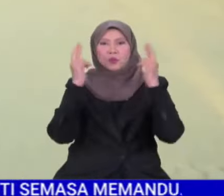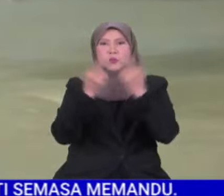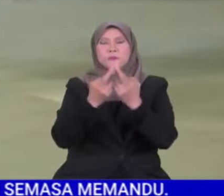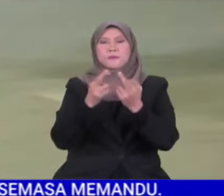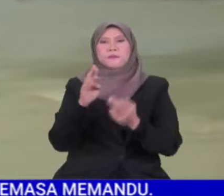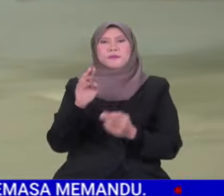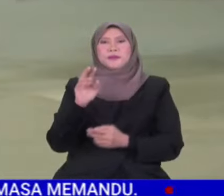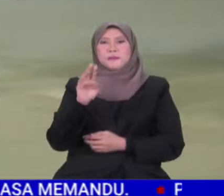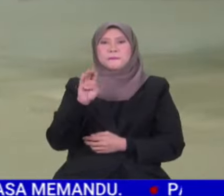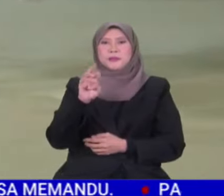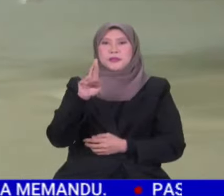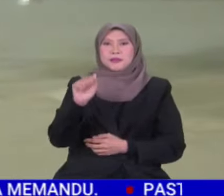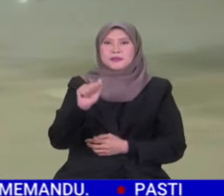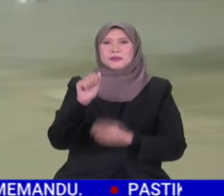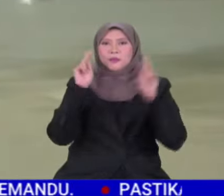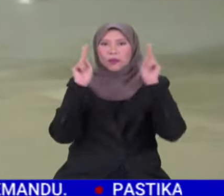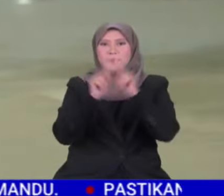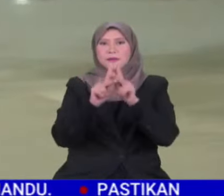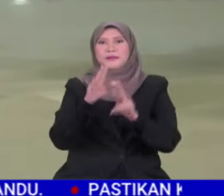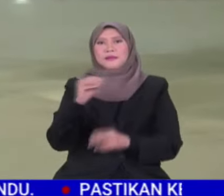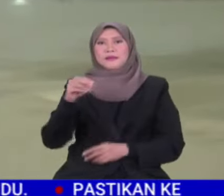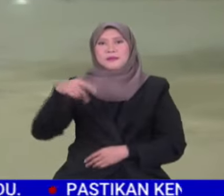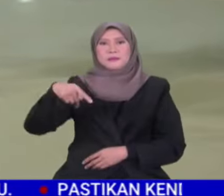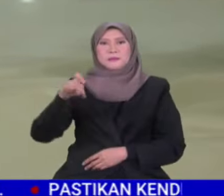Bera, Kuantan dan Pekan.